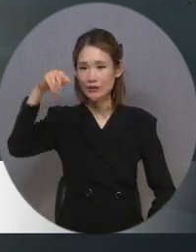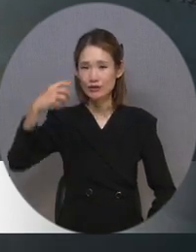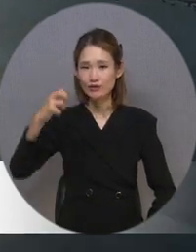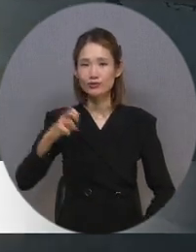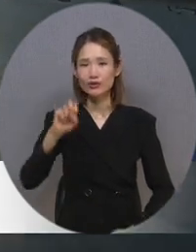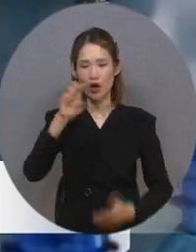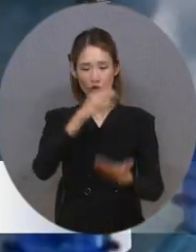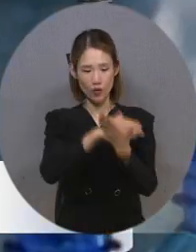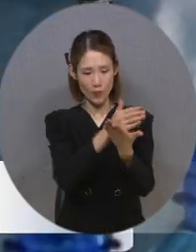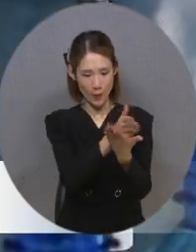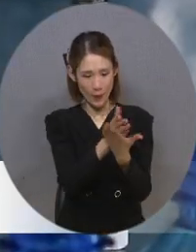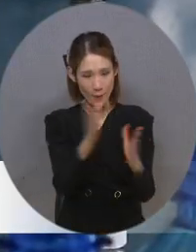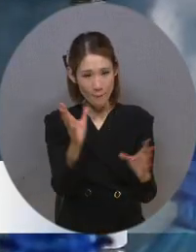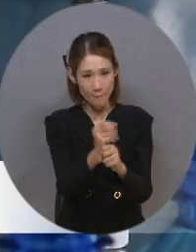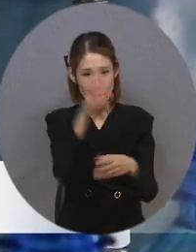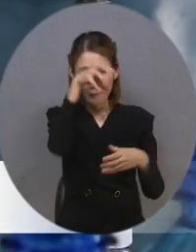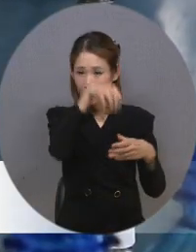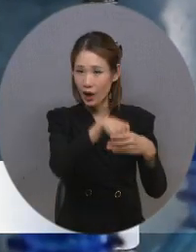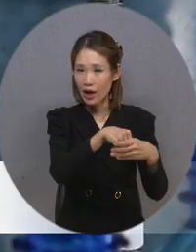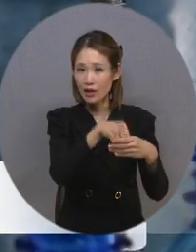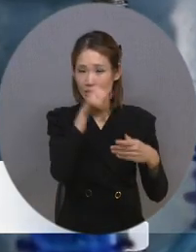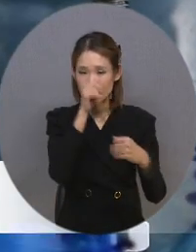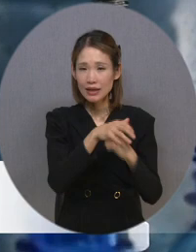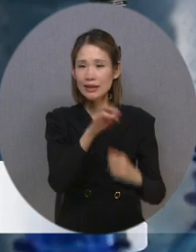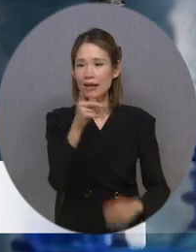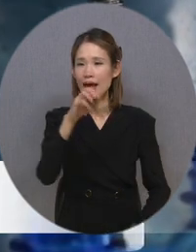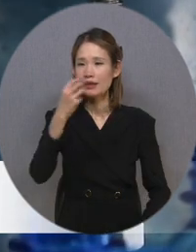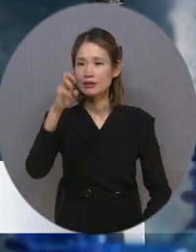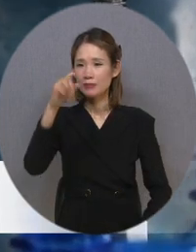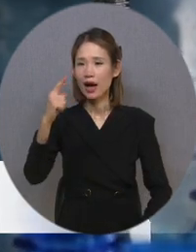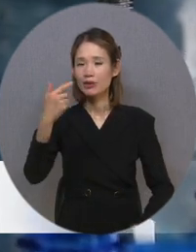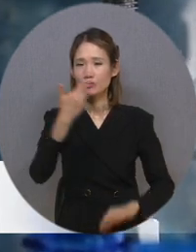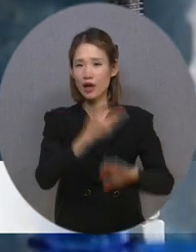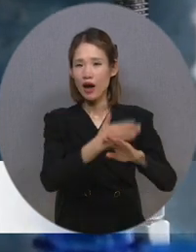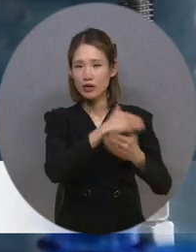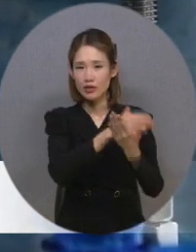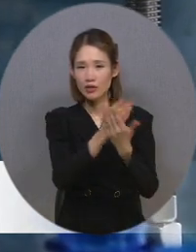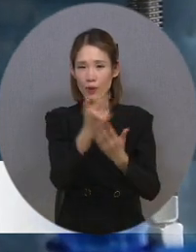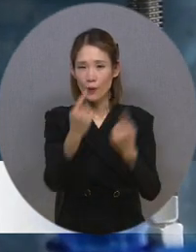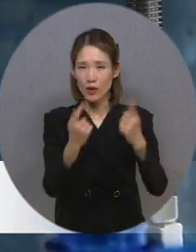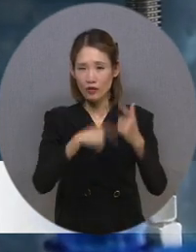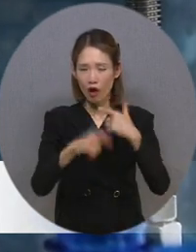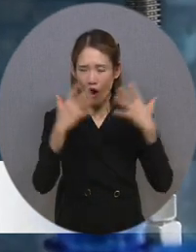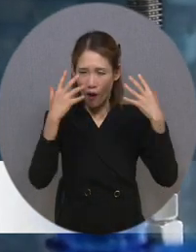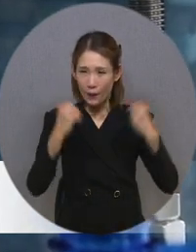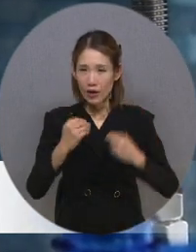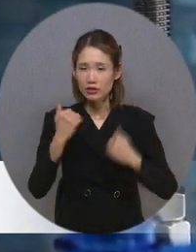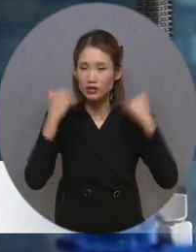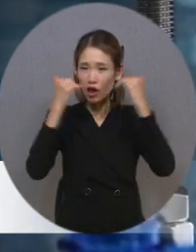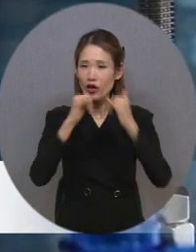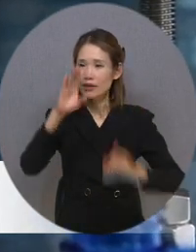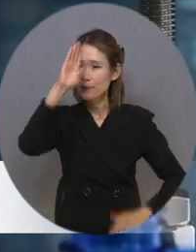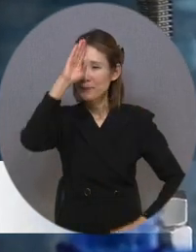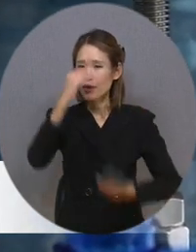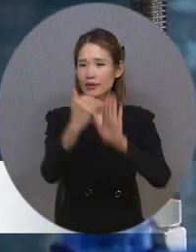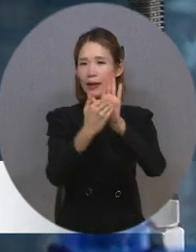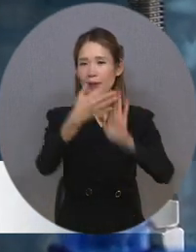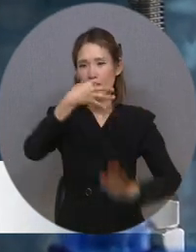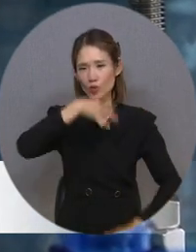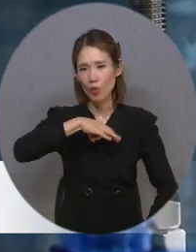함유돼 있고 게르마늄 성분이 다른 지역에 비해 월등히 많아 성인병 예방에 효능이 좋다고 알려져